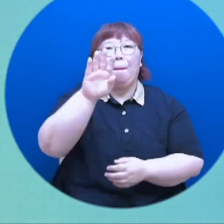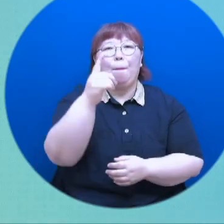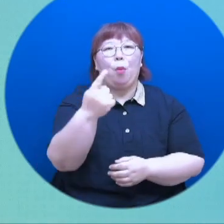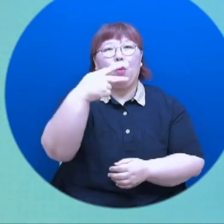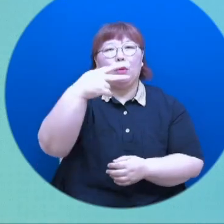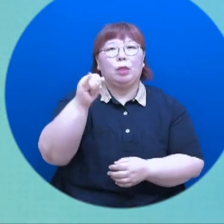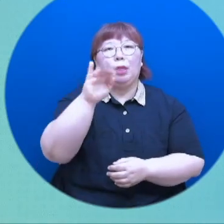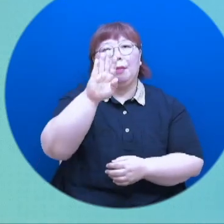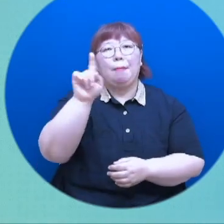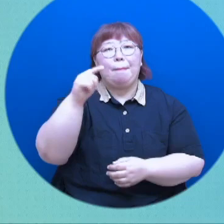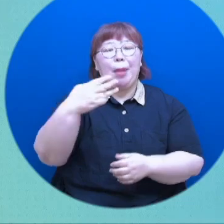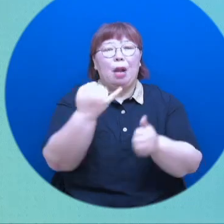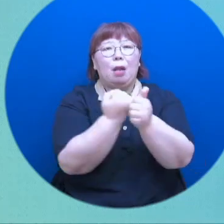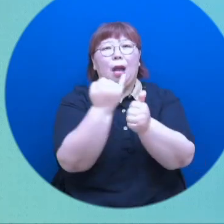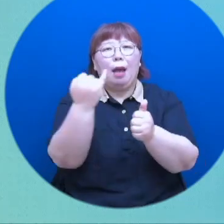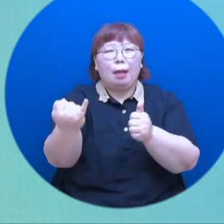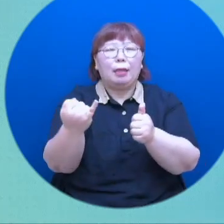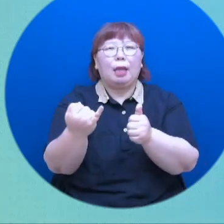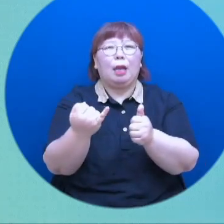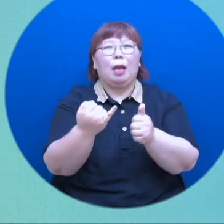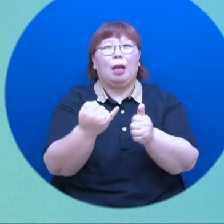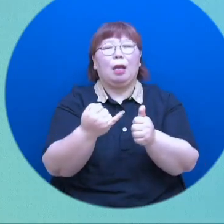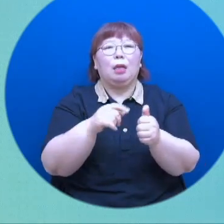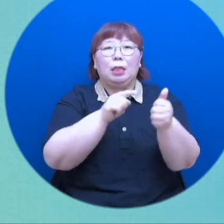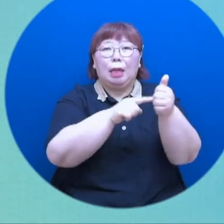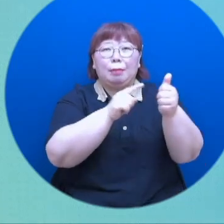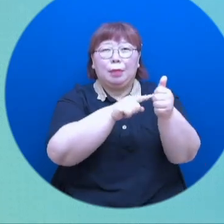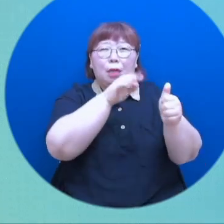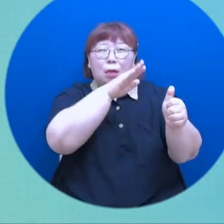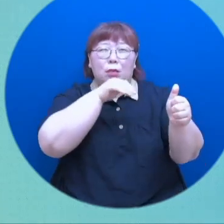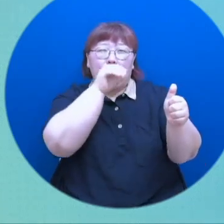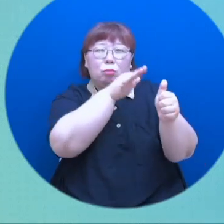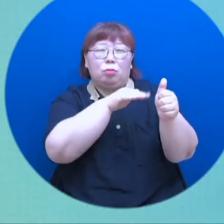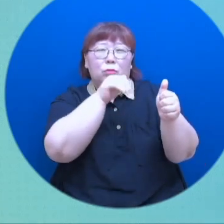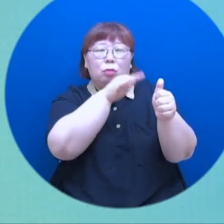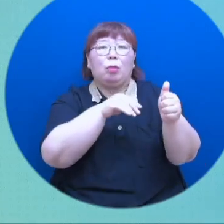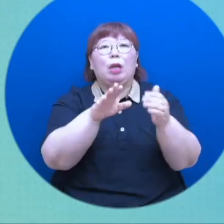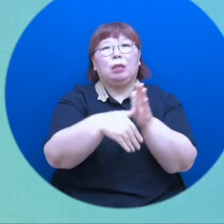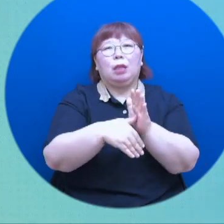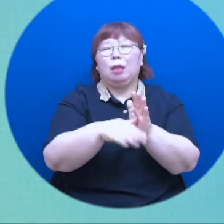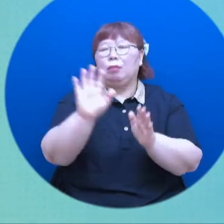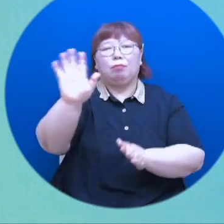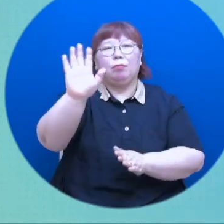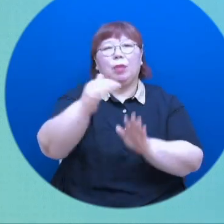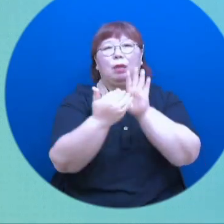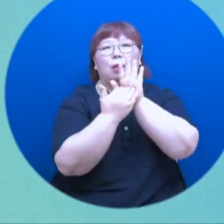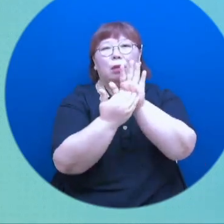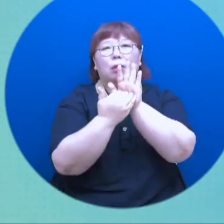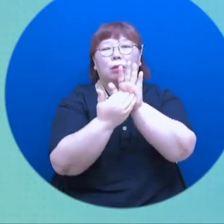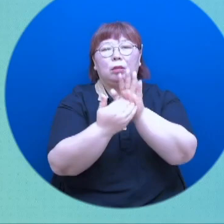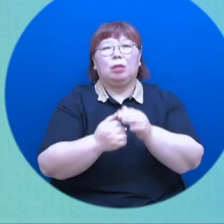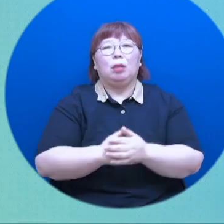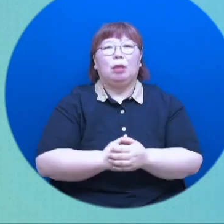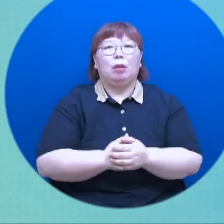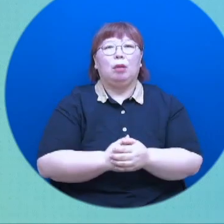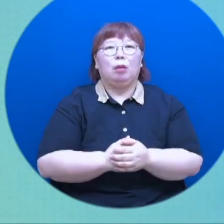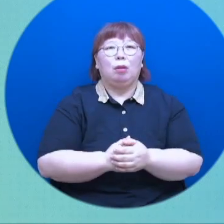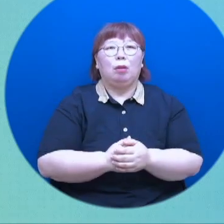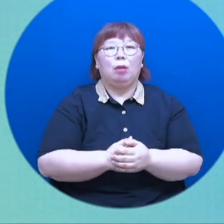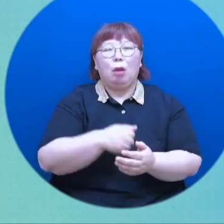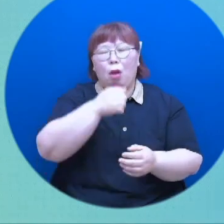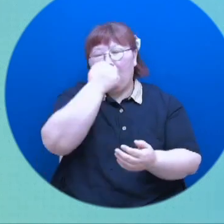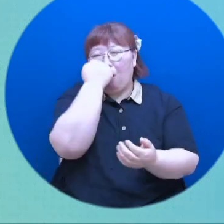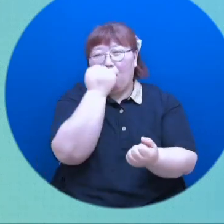유혹을 하게 될 때 하나님 앞에서 그런 죄를 지을 수 없다고 거절해요. 유명수고 감옥에 갇혔을